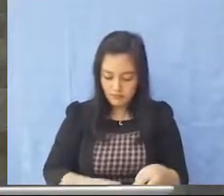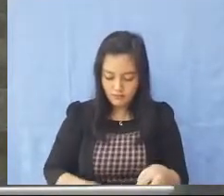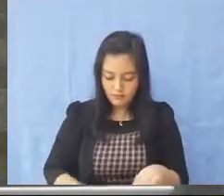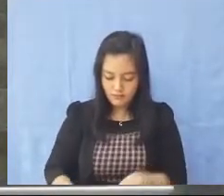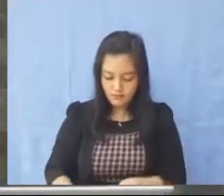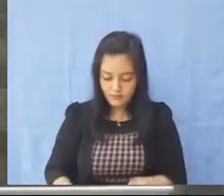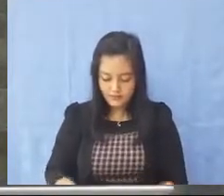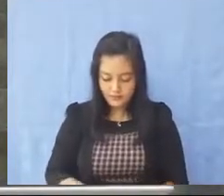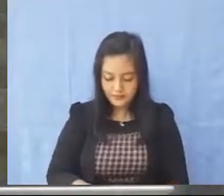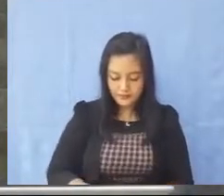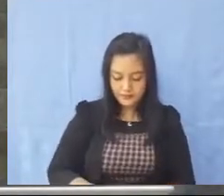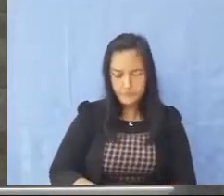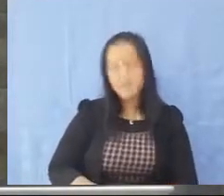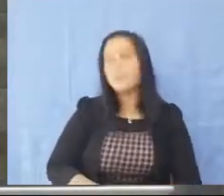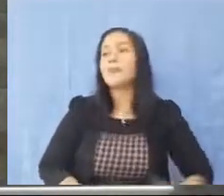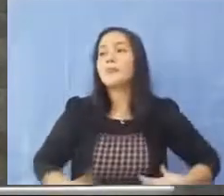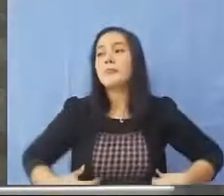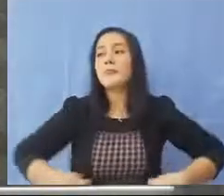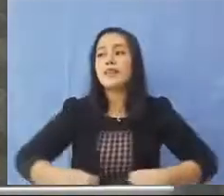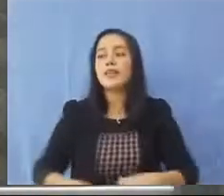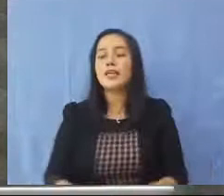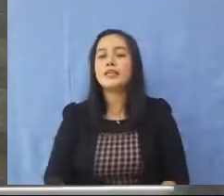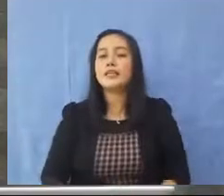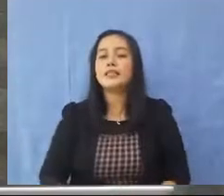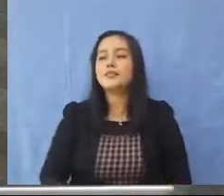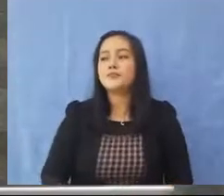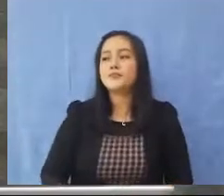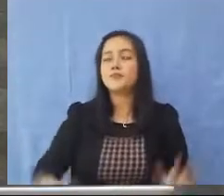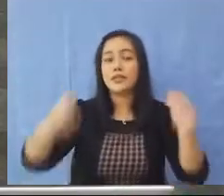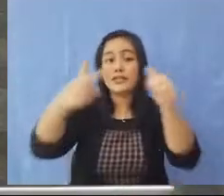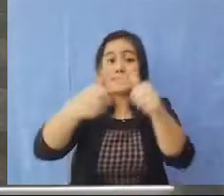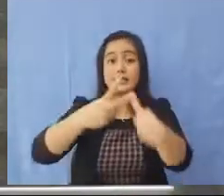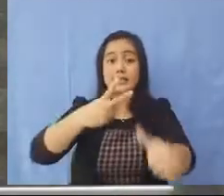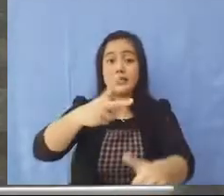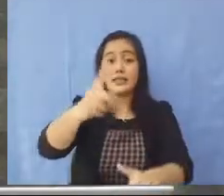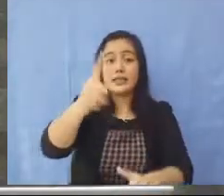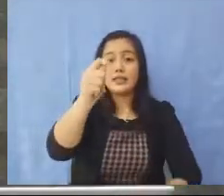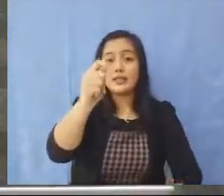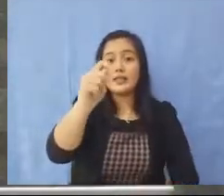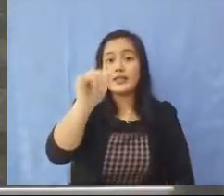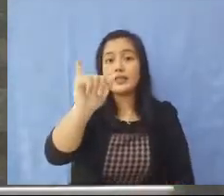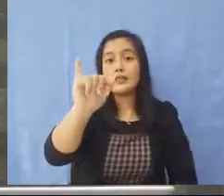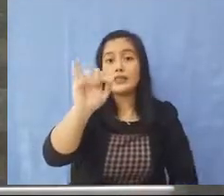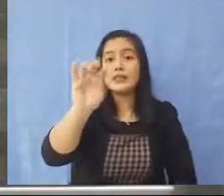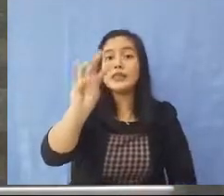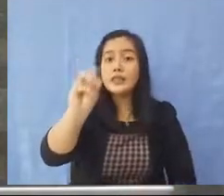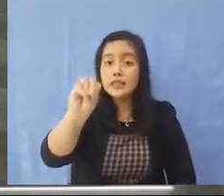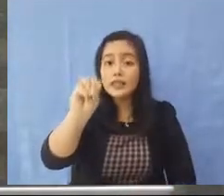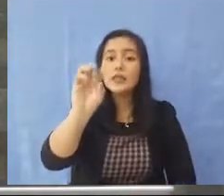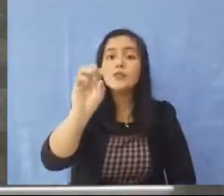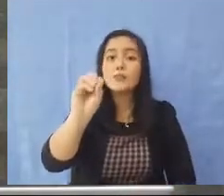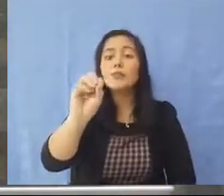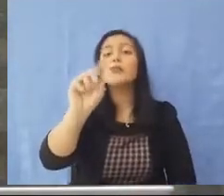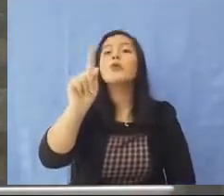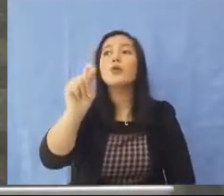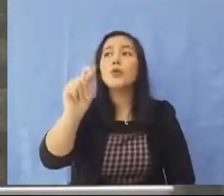natin pag-aaralan talaga 'to in details because nakatulad ng ginagawa namin sa Bible school, we'll give you